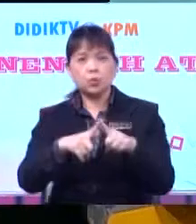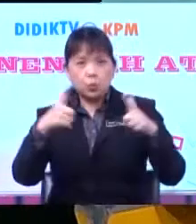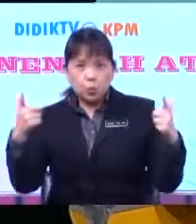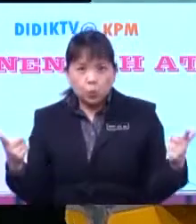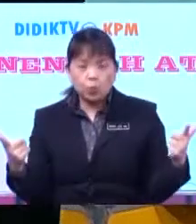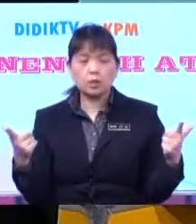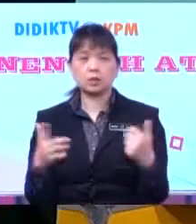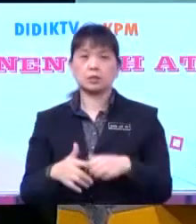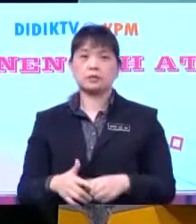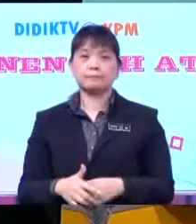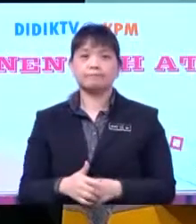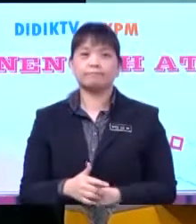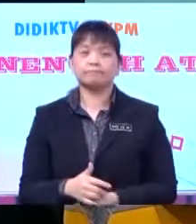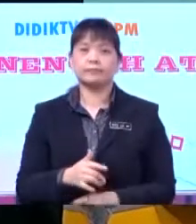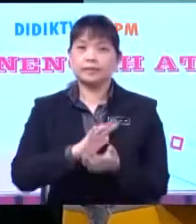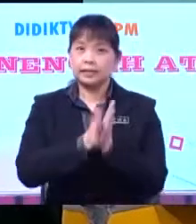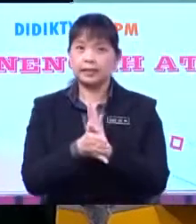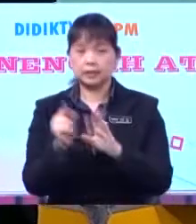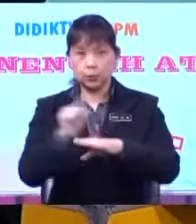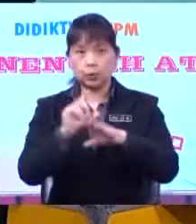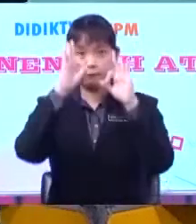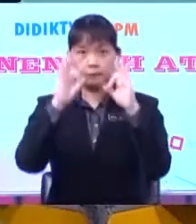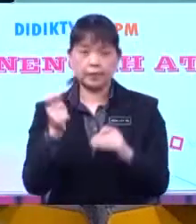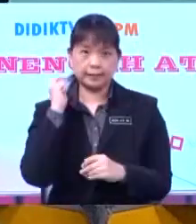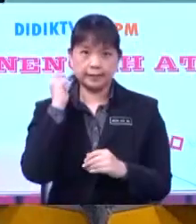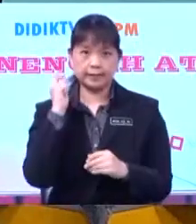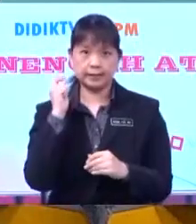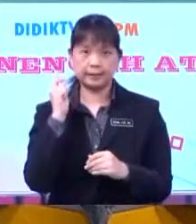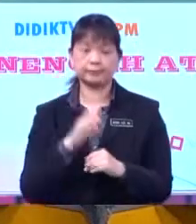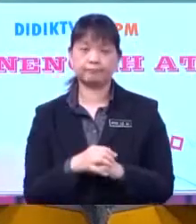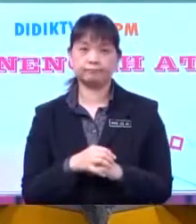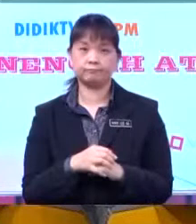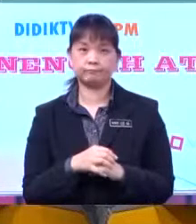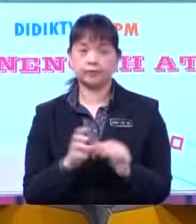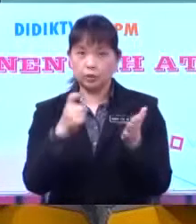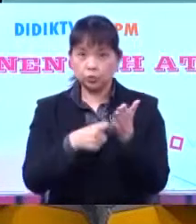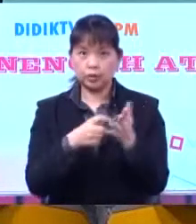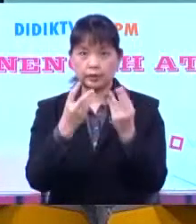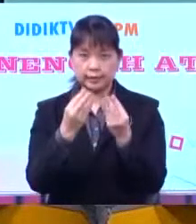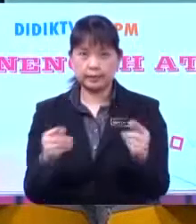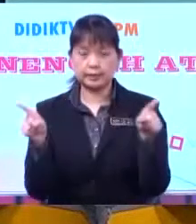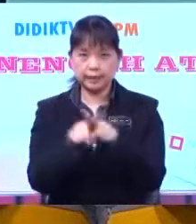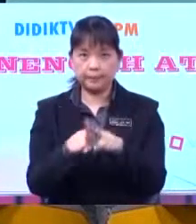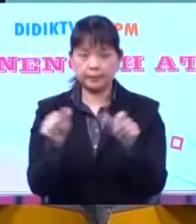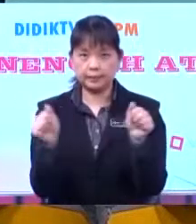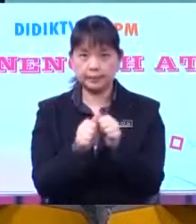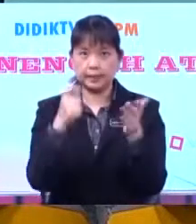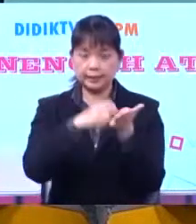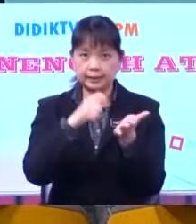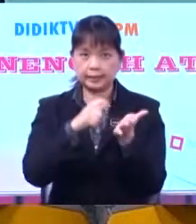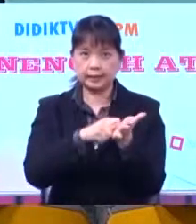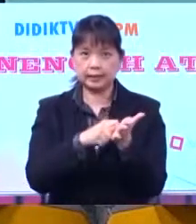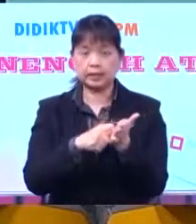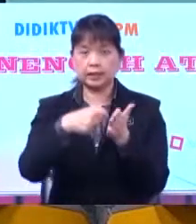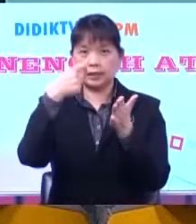jadi bermainlah dengan formula tadi lagi sekali yee itu Cukai tanggal sama dengan kadar Cukai